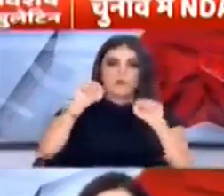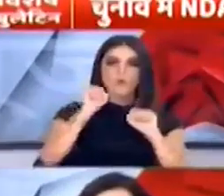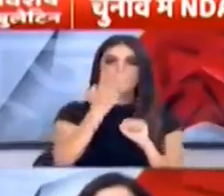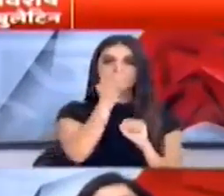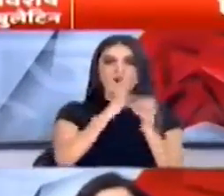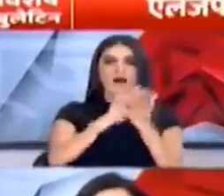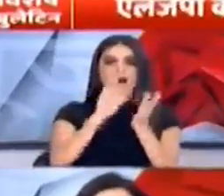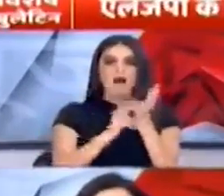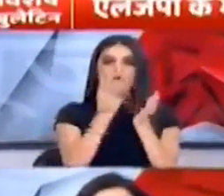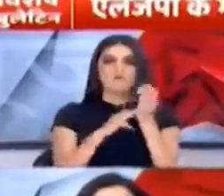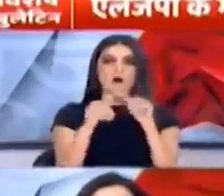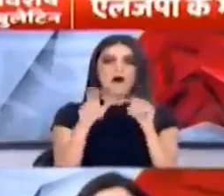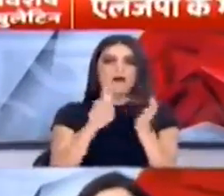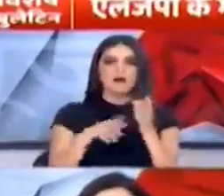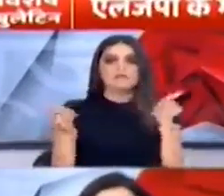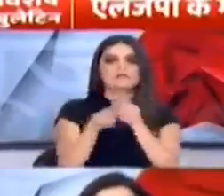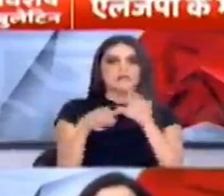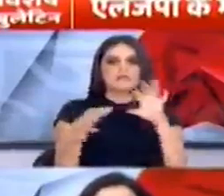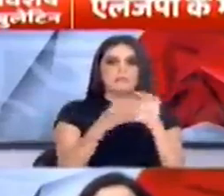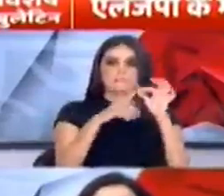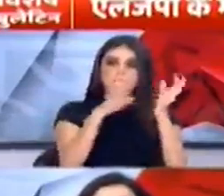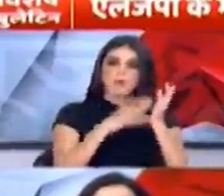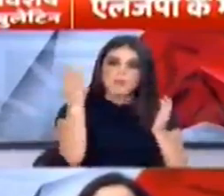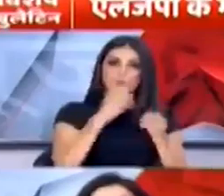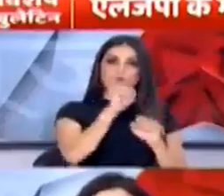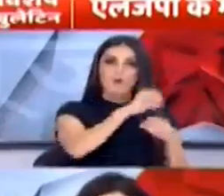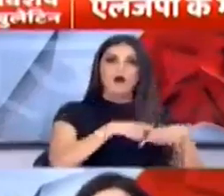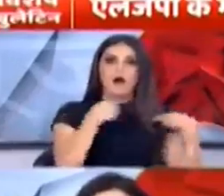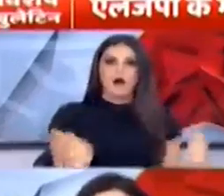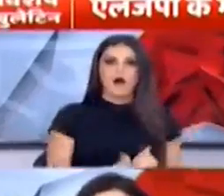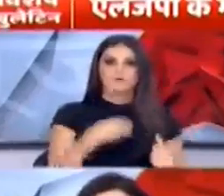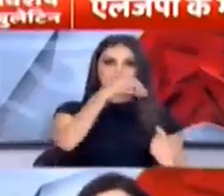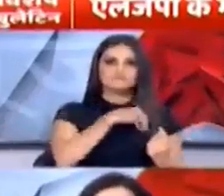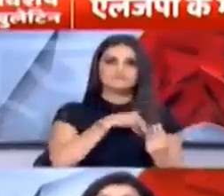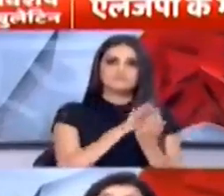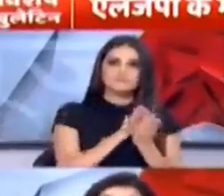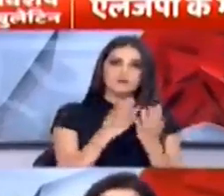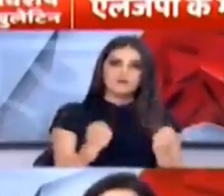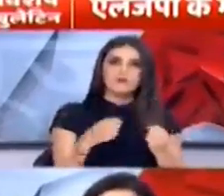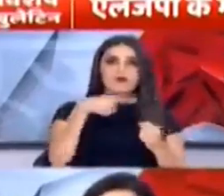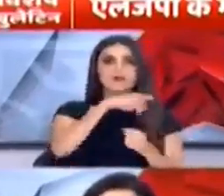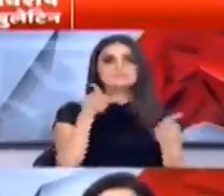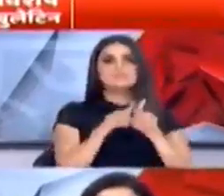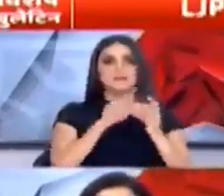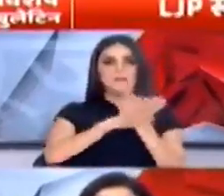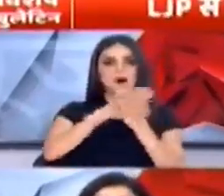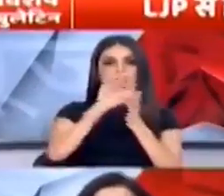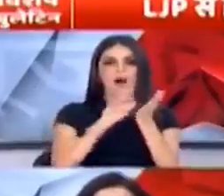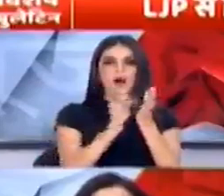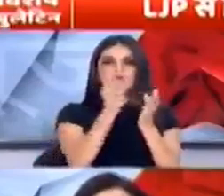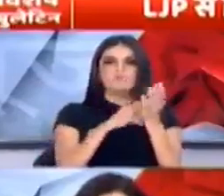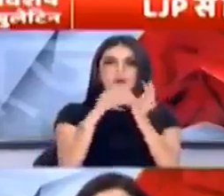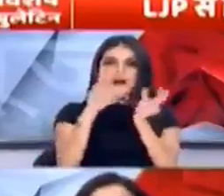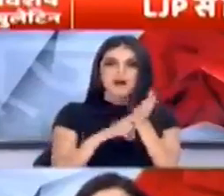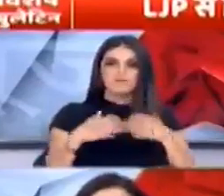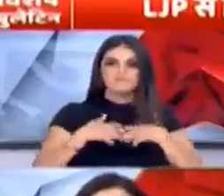हैं और पीएम मोदी उनके दिल में बसते हैं। वो हनुमान की तरह सीना